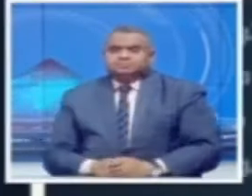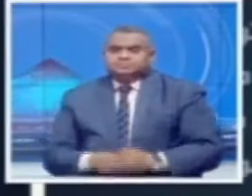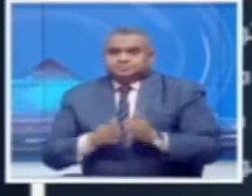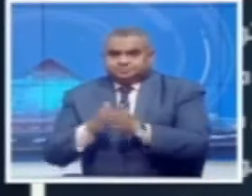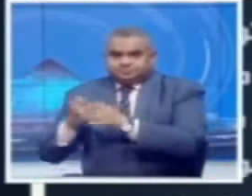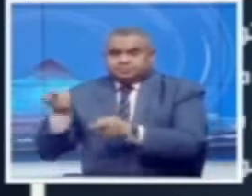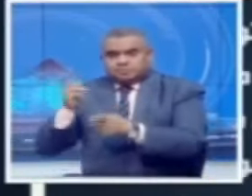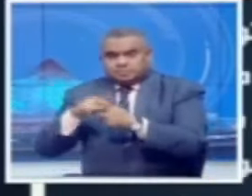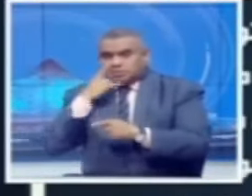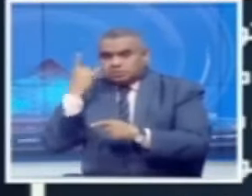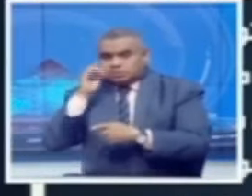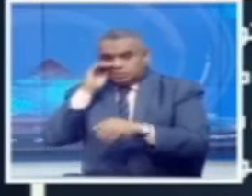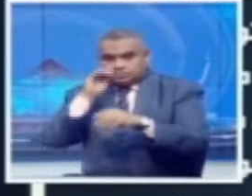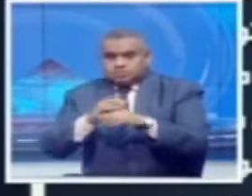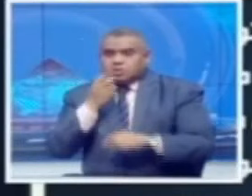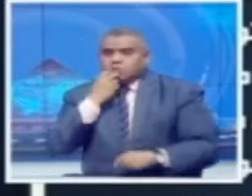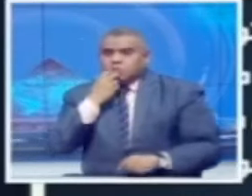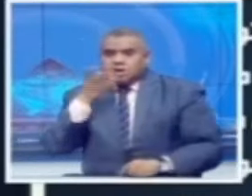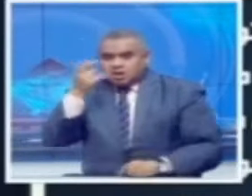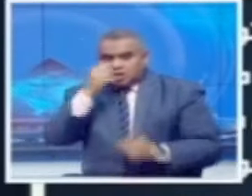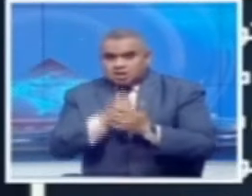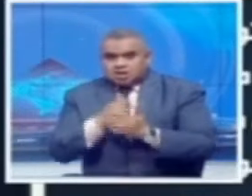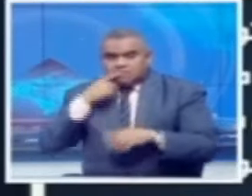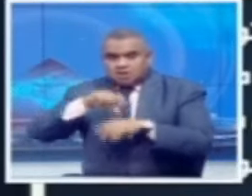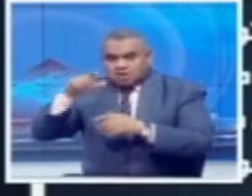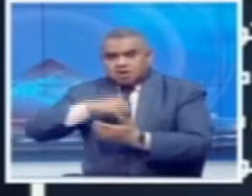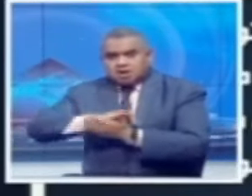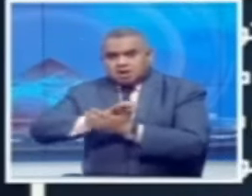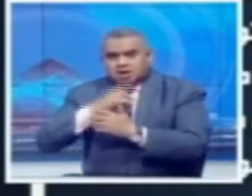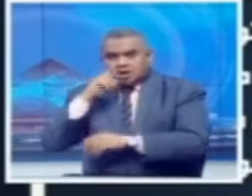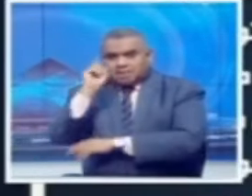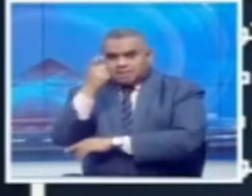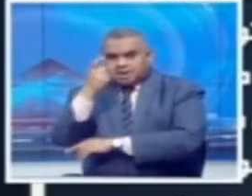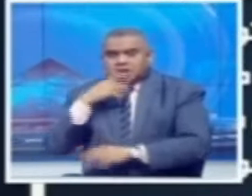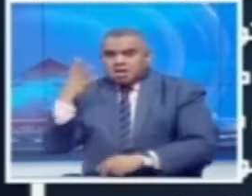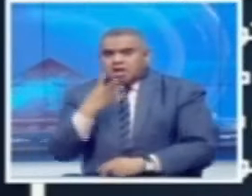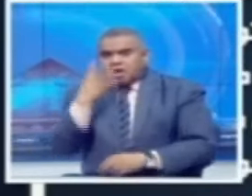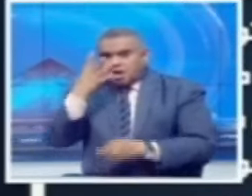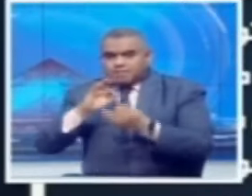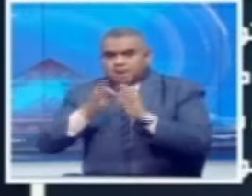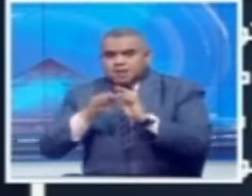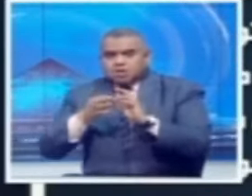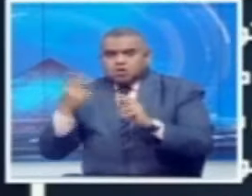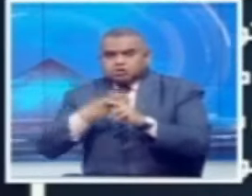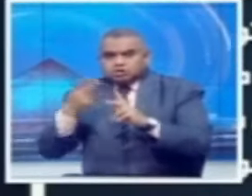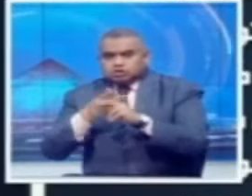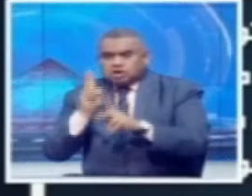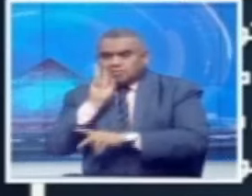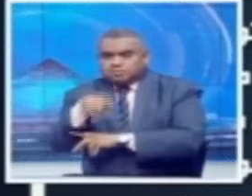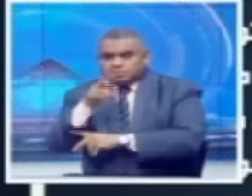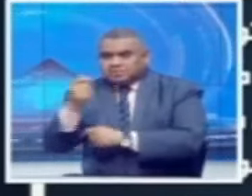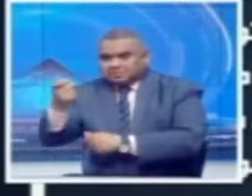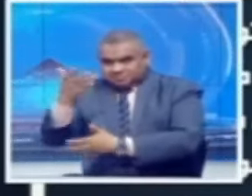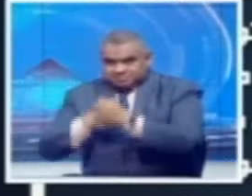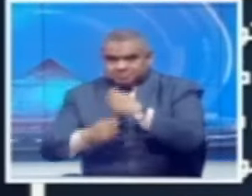كما تمكنت الإدارة من ضبط أحد الأشخاص بالغربية استولى على 4 ملايين جنيه من مواطنين بزعم توظيفها لهم في